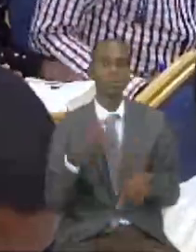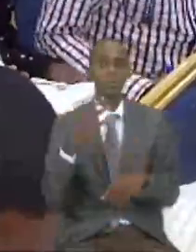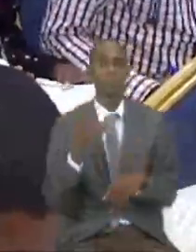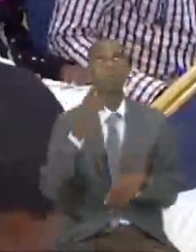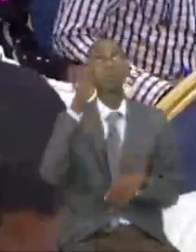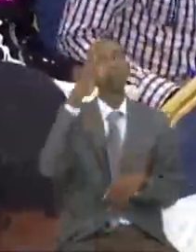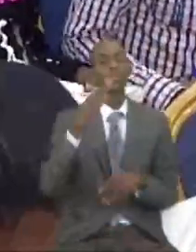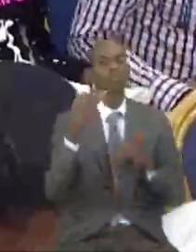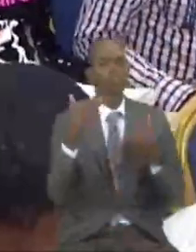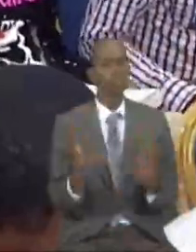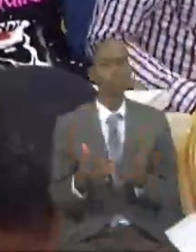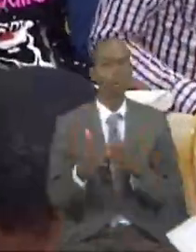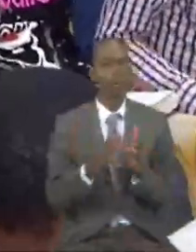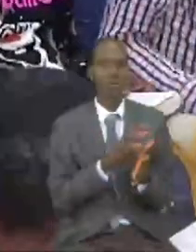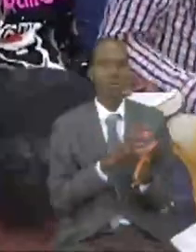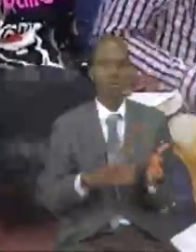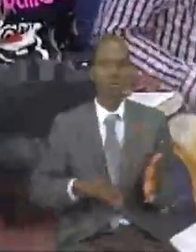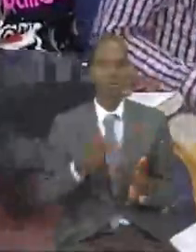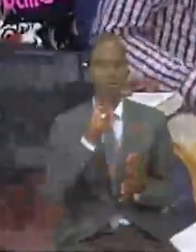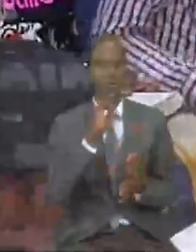maintenant dit que c'est ton tour,